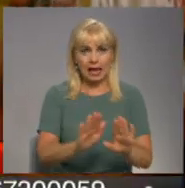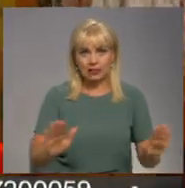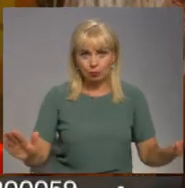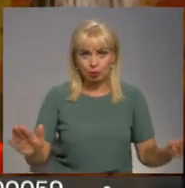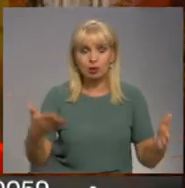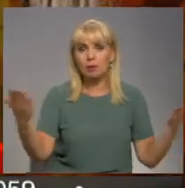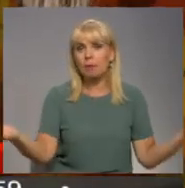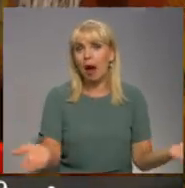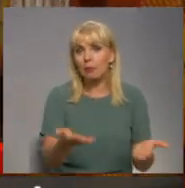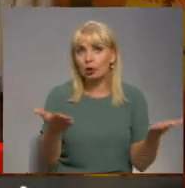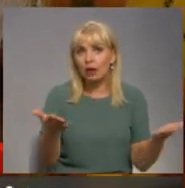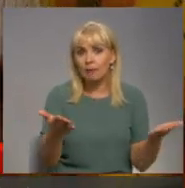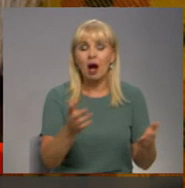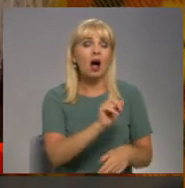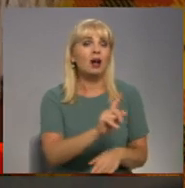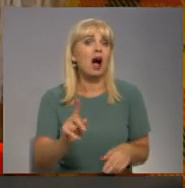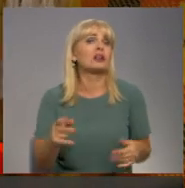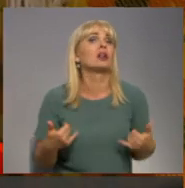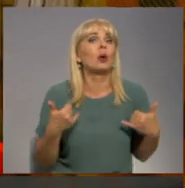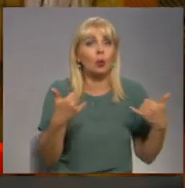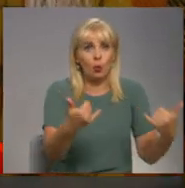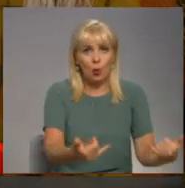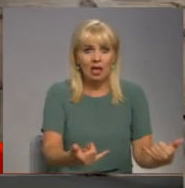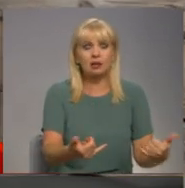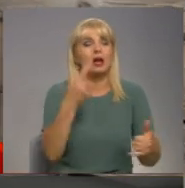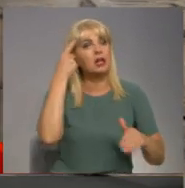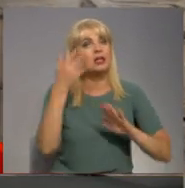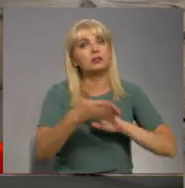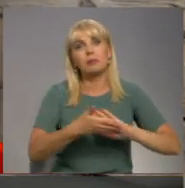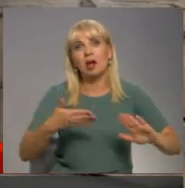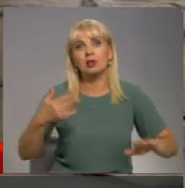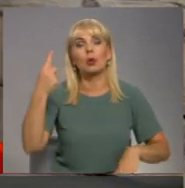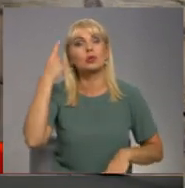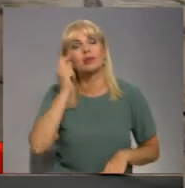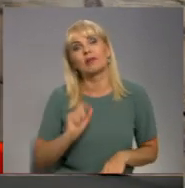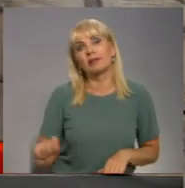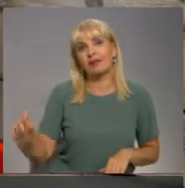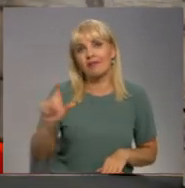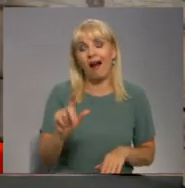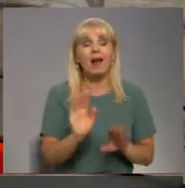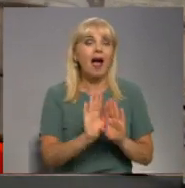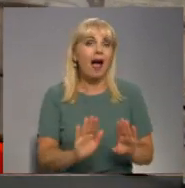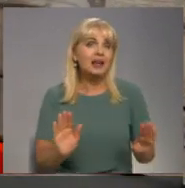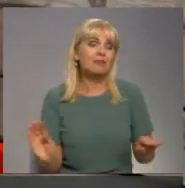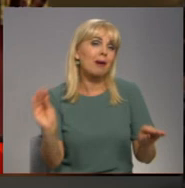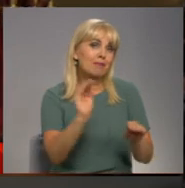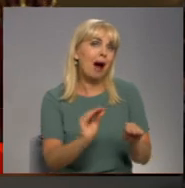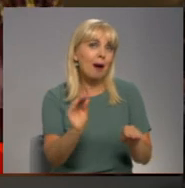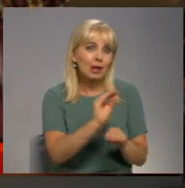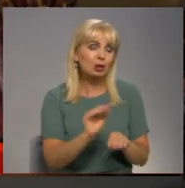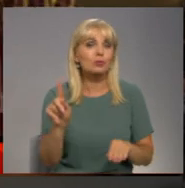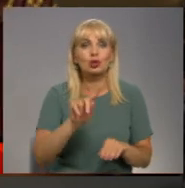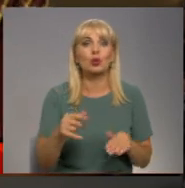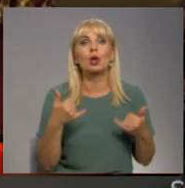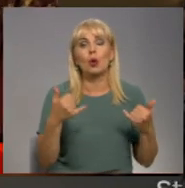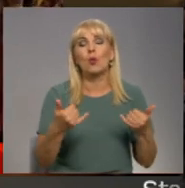pamudinās katru no godiem varbūt izprast un arī izzināt vairāk. Ekspozīcija ir papildināta ar suitu godu